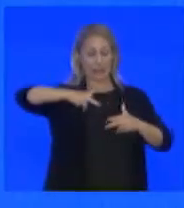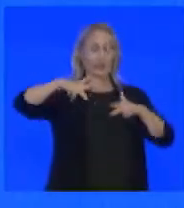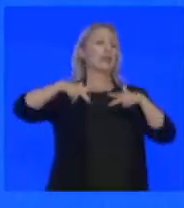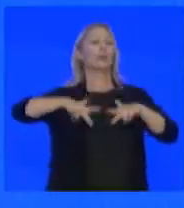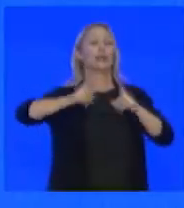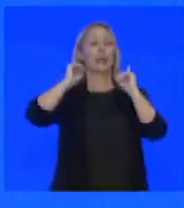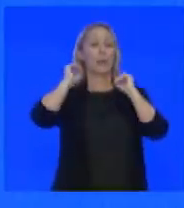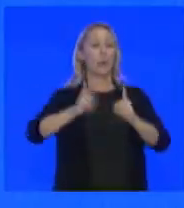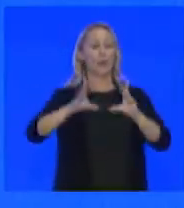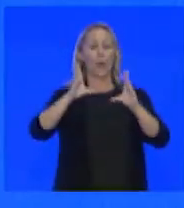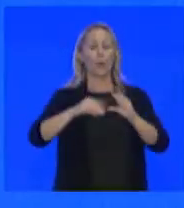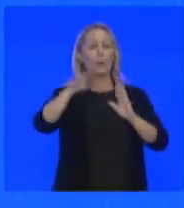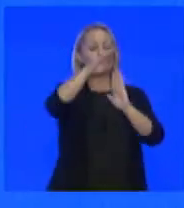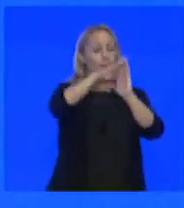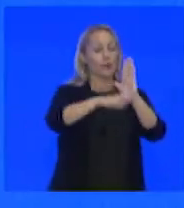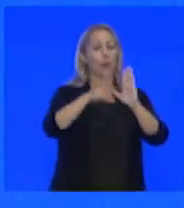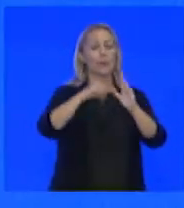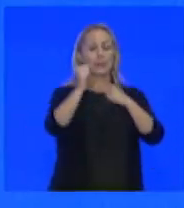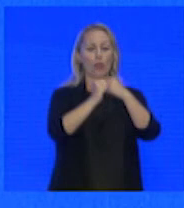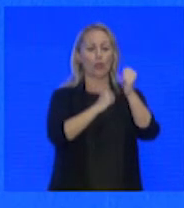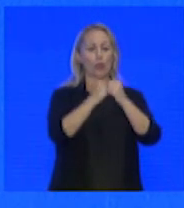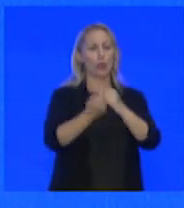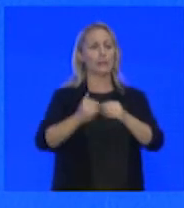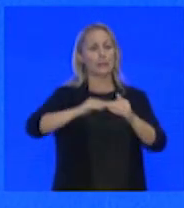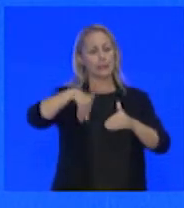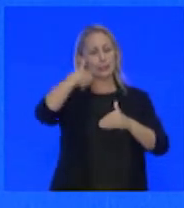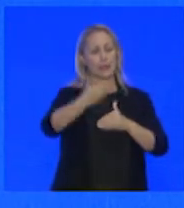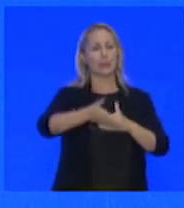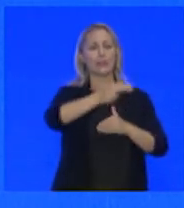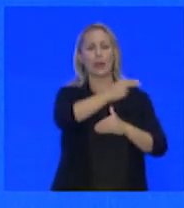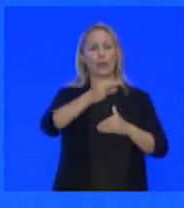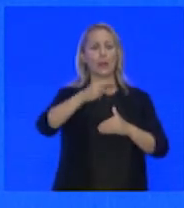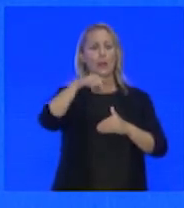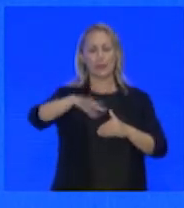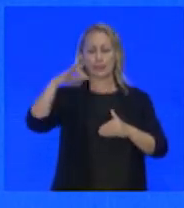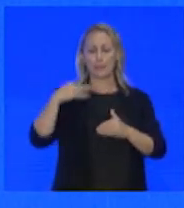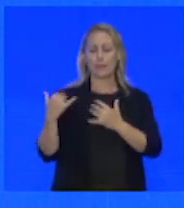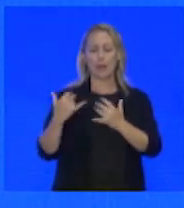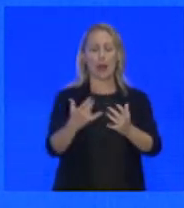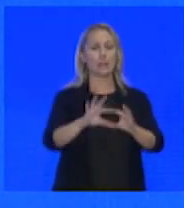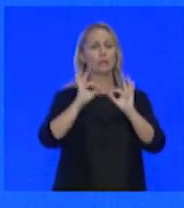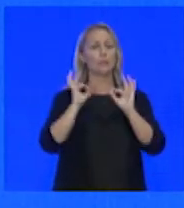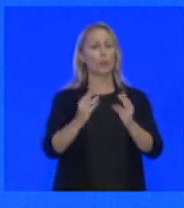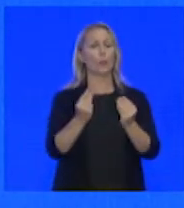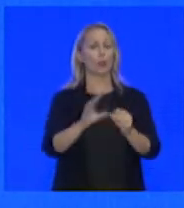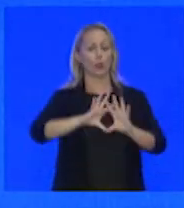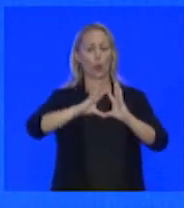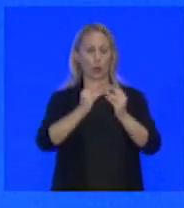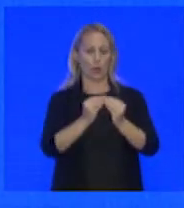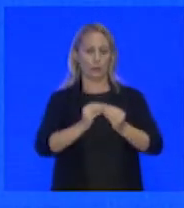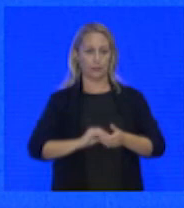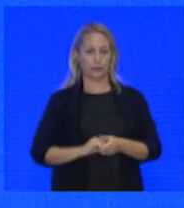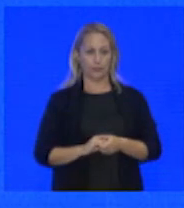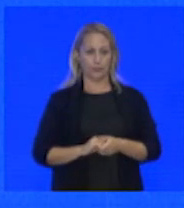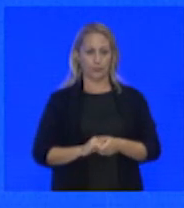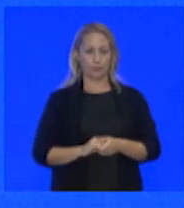ζώνες πολεοδόμησης και η δρομολόγηση του διαγωνισμού για το καζίνο ως 4η Οκτωβρίου. Αυτό σημαίνει ότι το